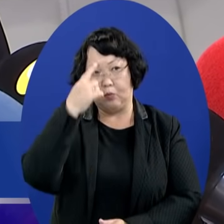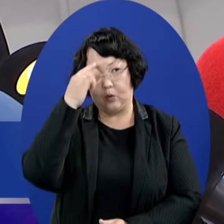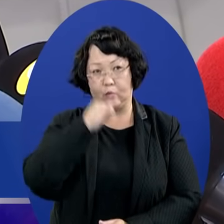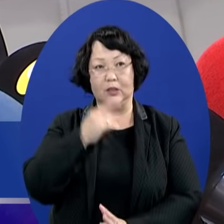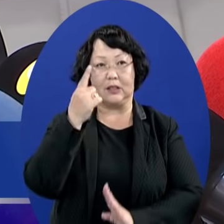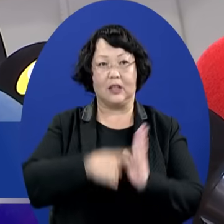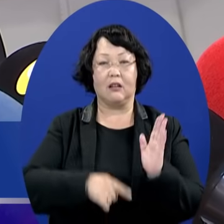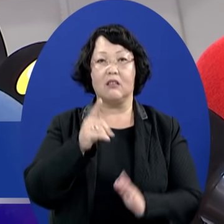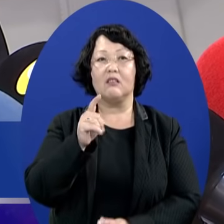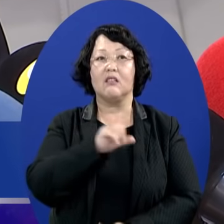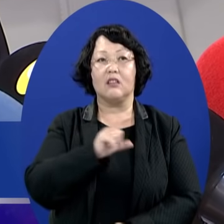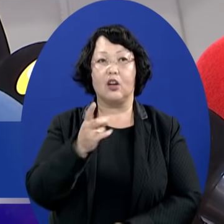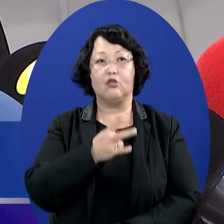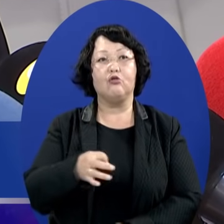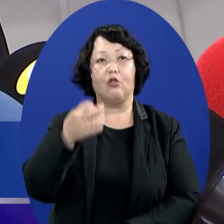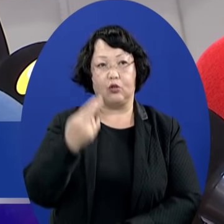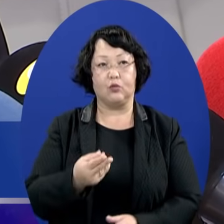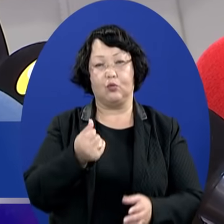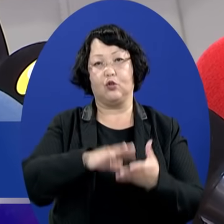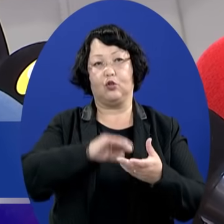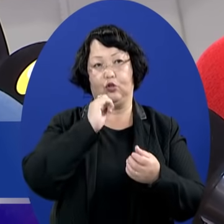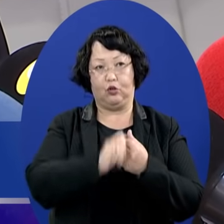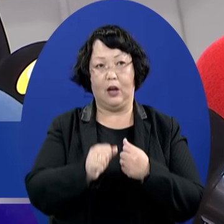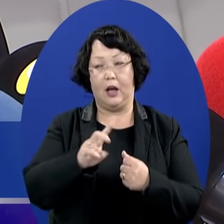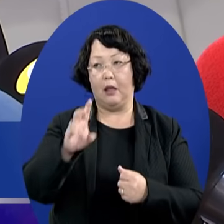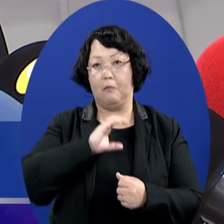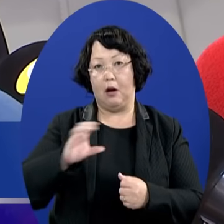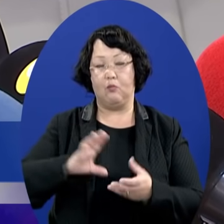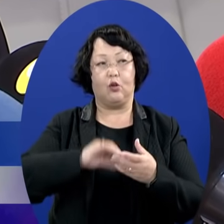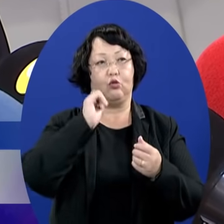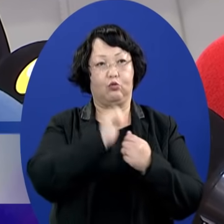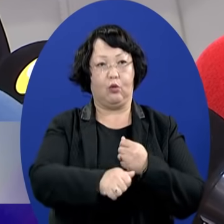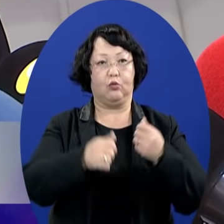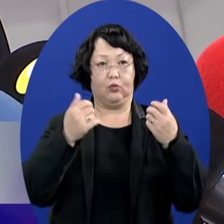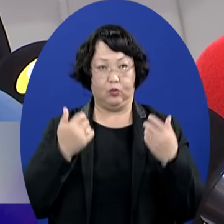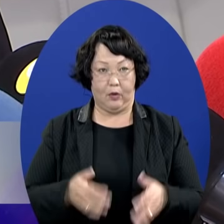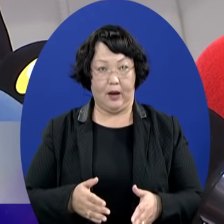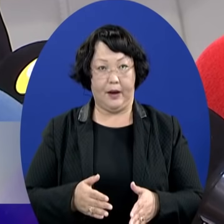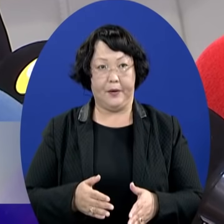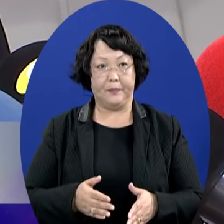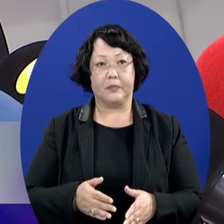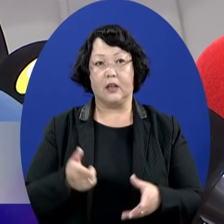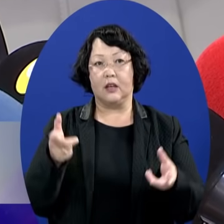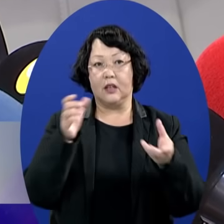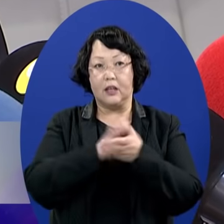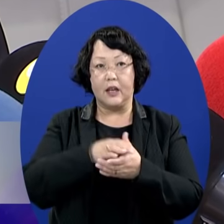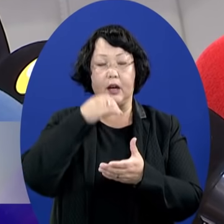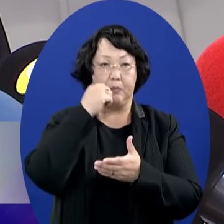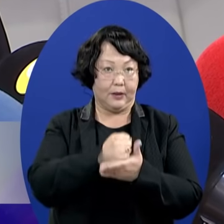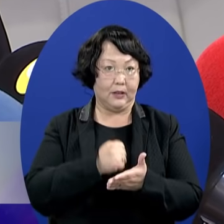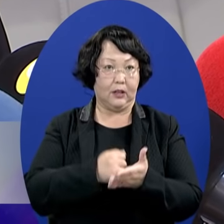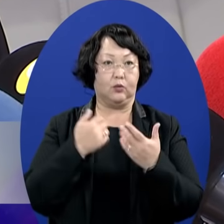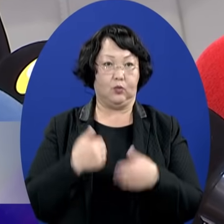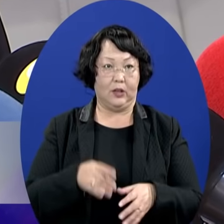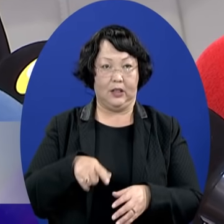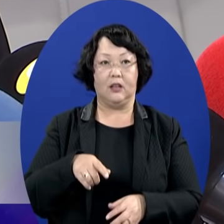гарангийн хэрэглээний нөөцийг бол биднес мөнгөө төлөөд манай аж ахуй нэгжүүд мөнгөө төлчихсөн. Тэгээд энэ чинь одоо гэрээгээ баталгааж болчихсон. Зөвхөн